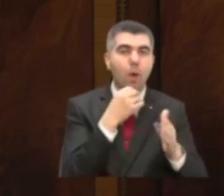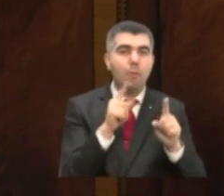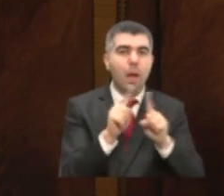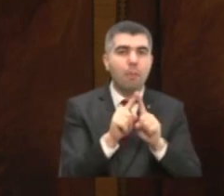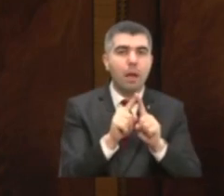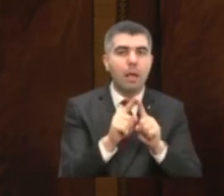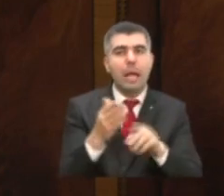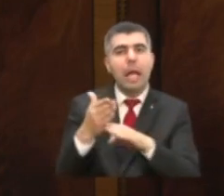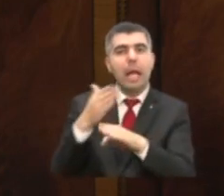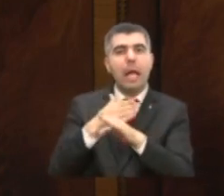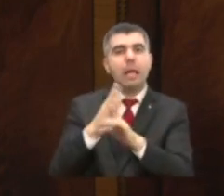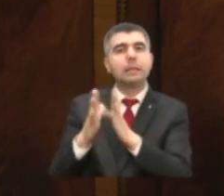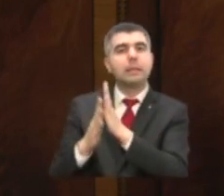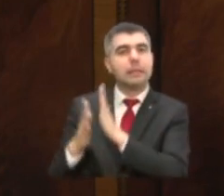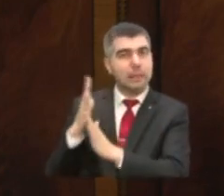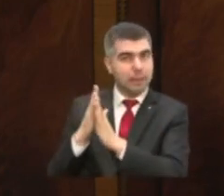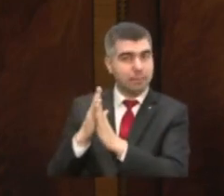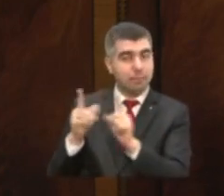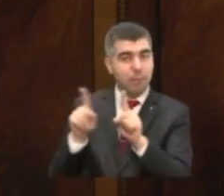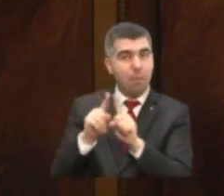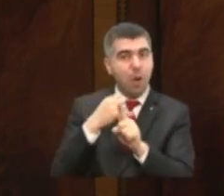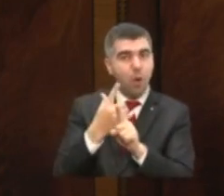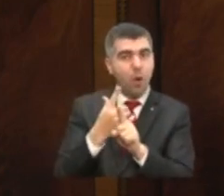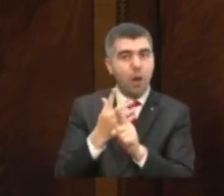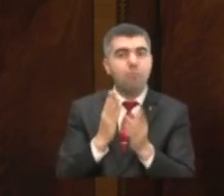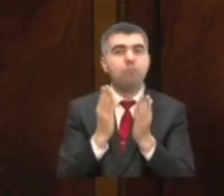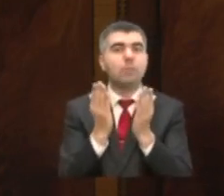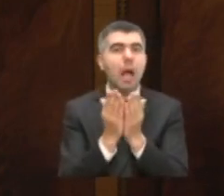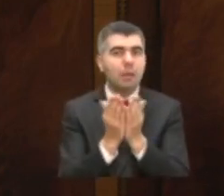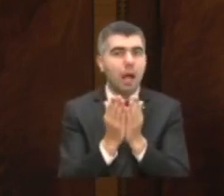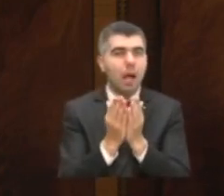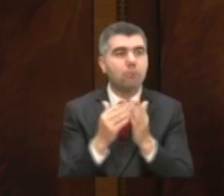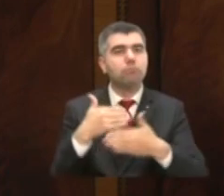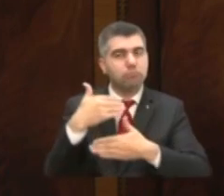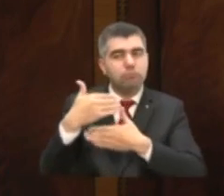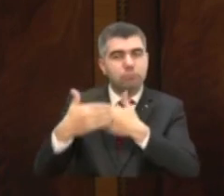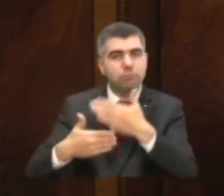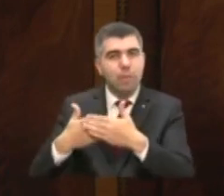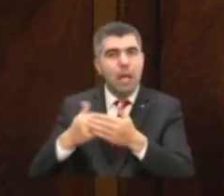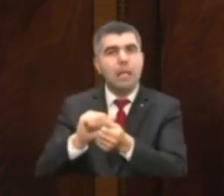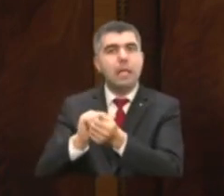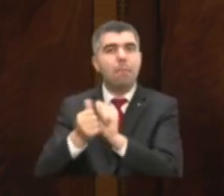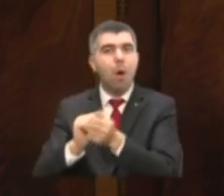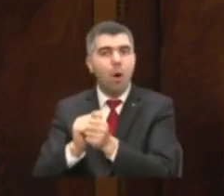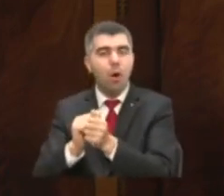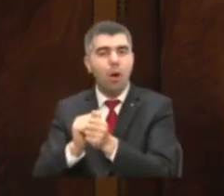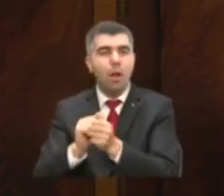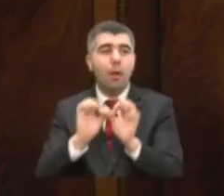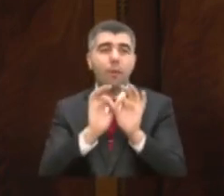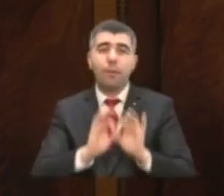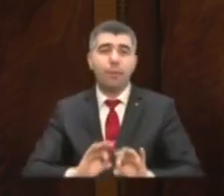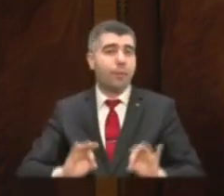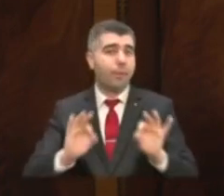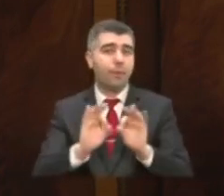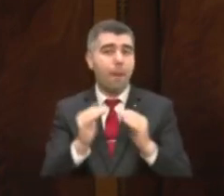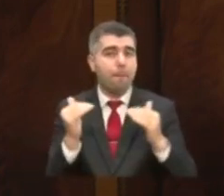ديالو صعيب هو يتبع السلك ديال التكوين باش يصبح من بعد بطل رياضي. هذا دابا الآن أحدد هذا السلك،